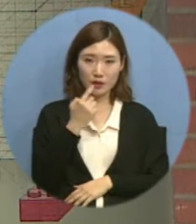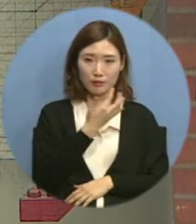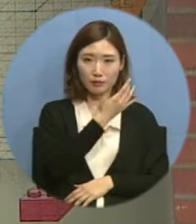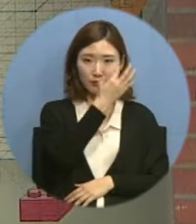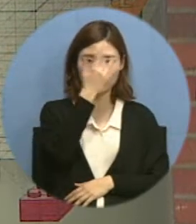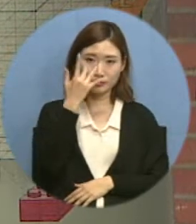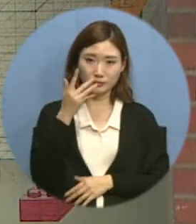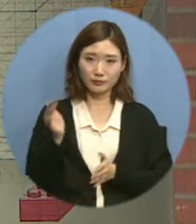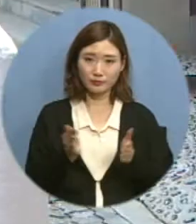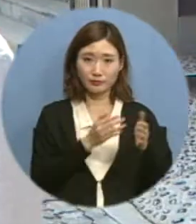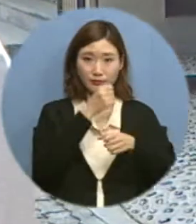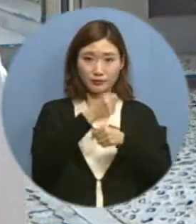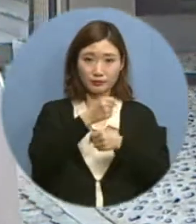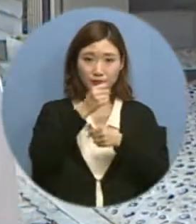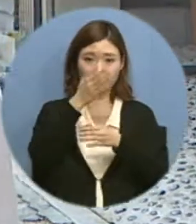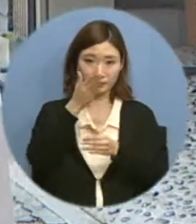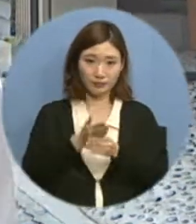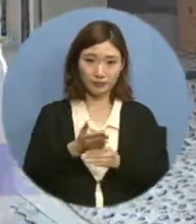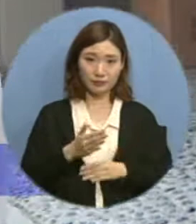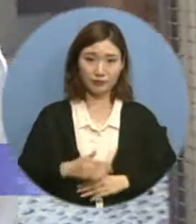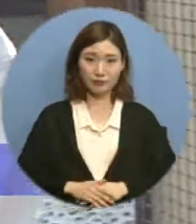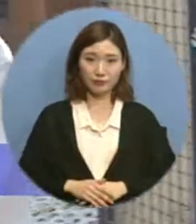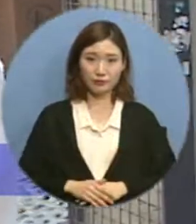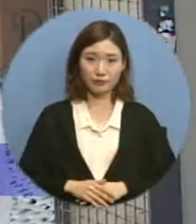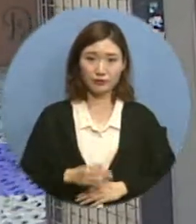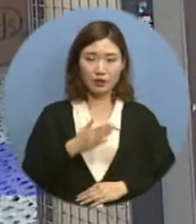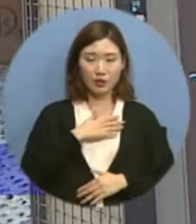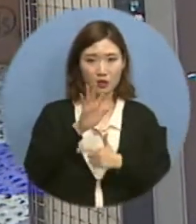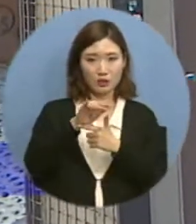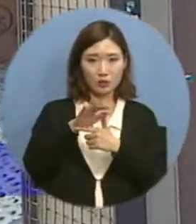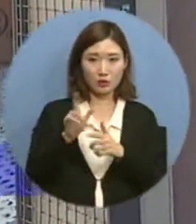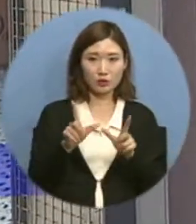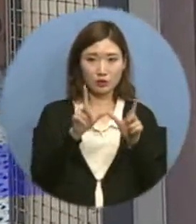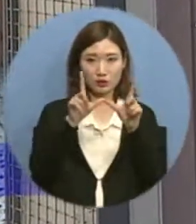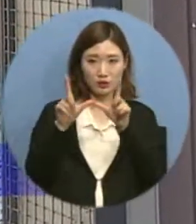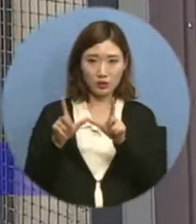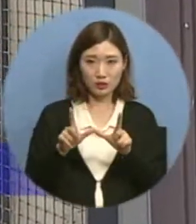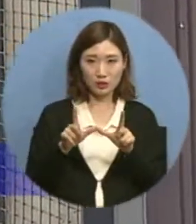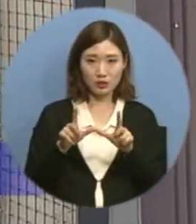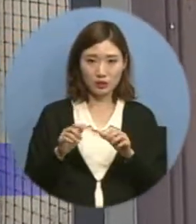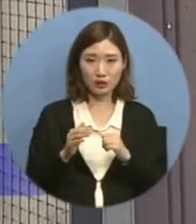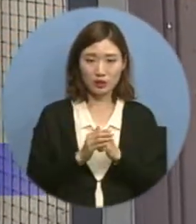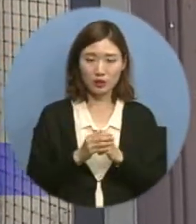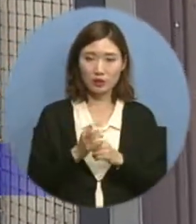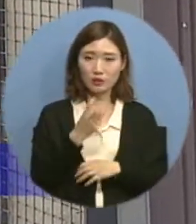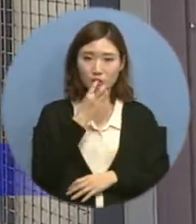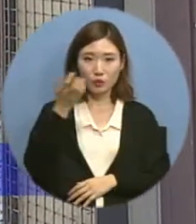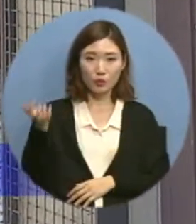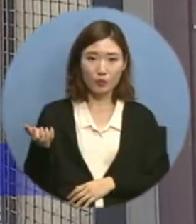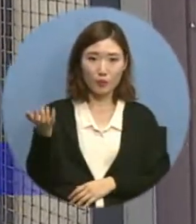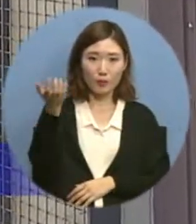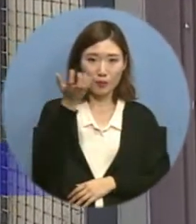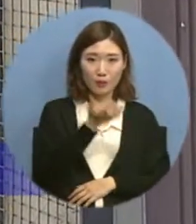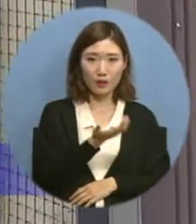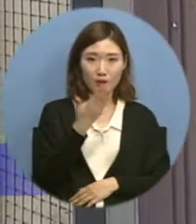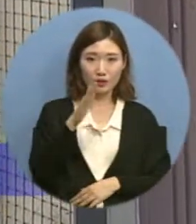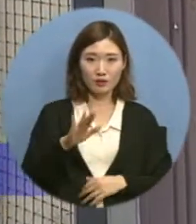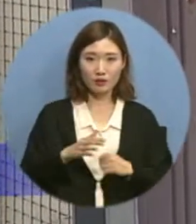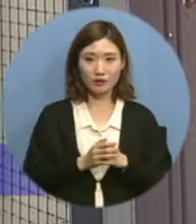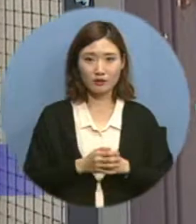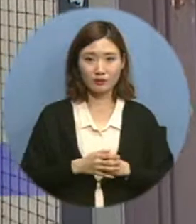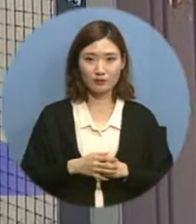있습니다. 동네는 원래는 제가 시골에서 살다가 여기로 상경한 거거든요. 그래서 보면은